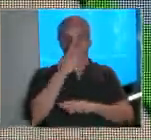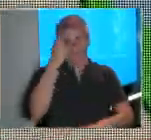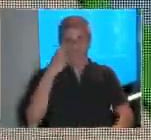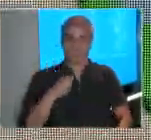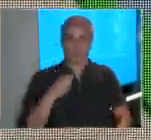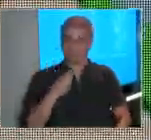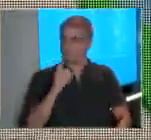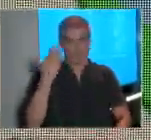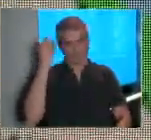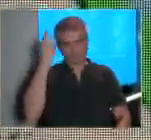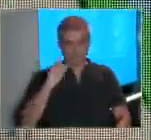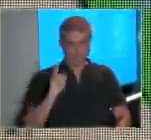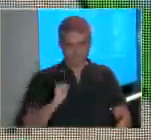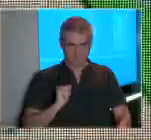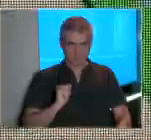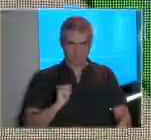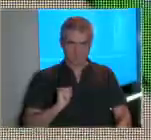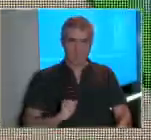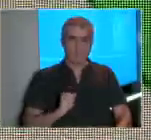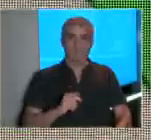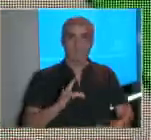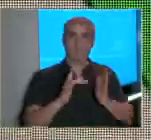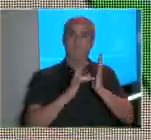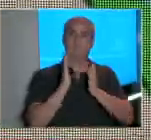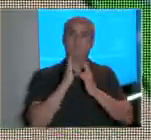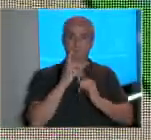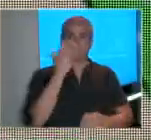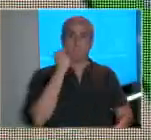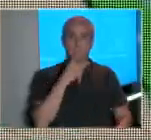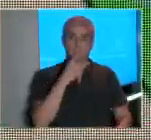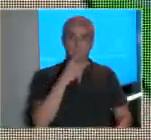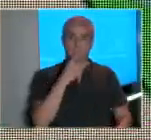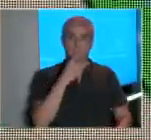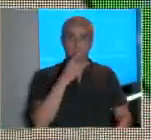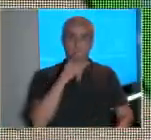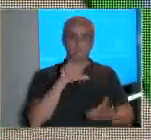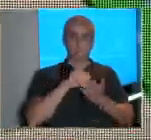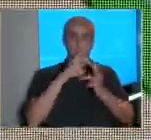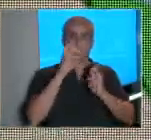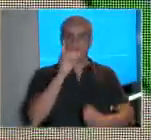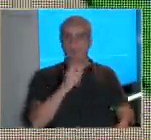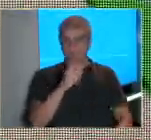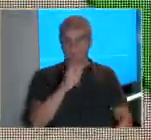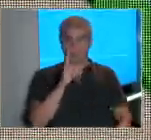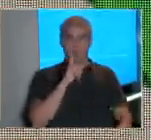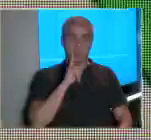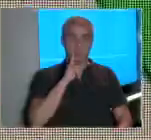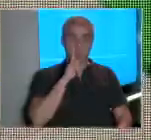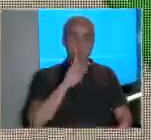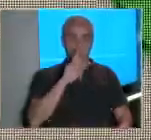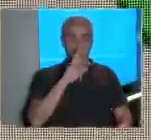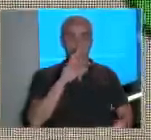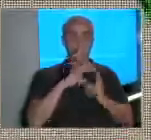הערבים. אז לא היו פלסטינים. נצרת הייתה העיר הדרומית. רמלה,